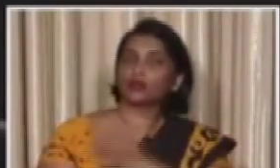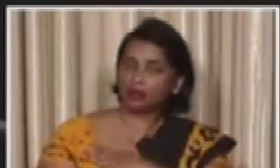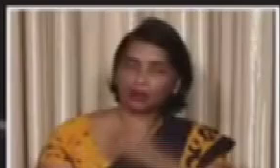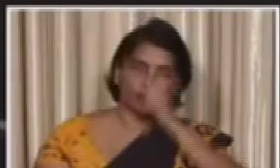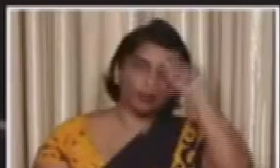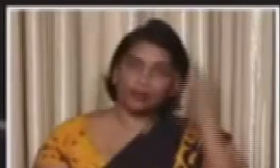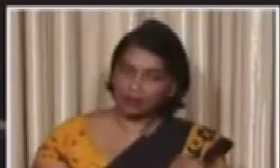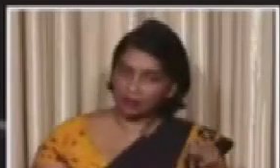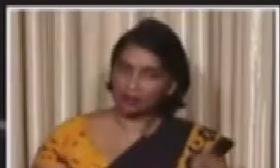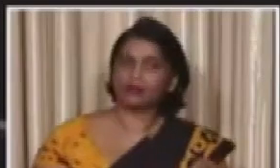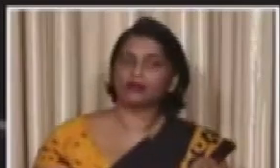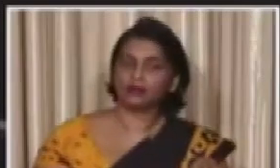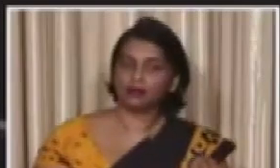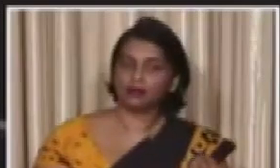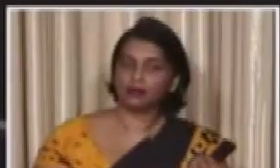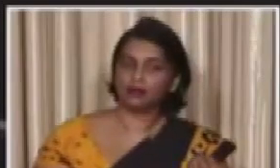රාජපක්ෂ